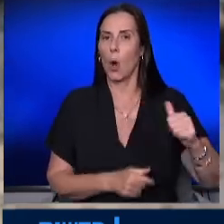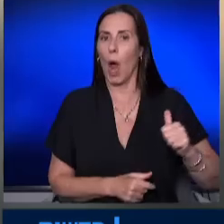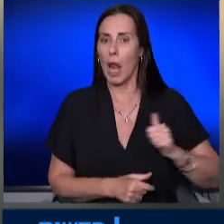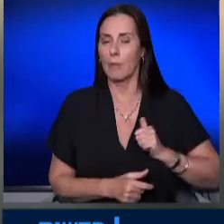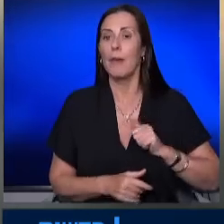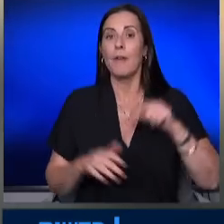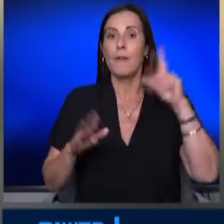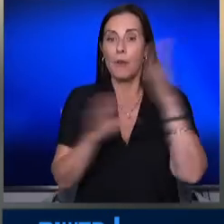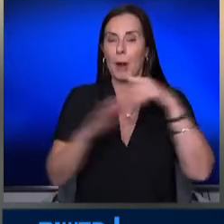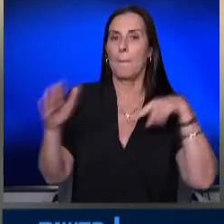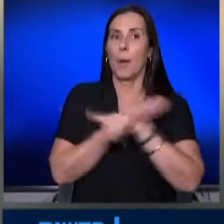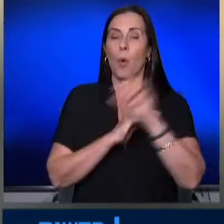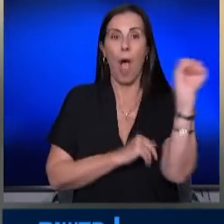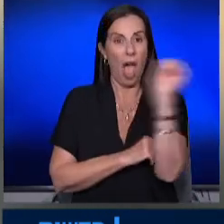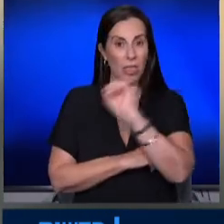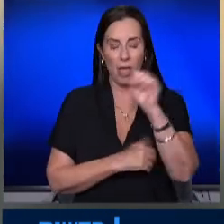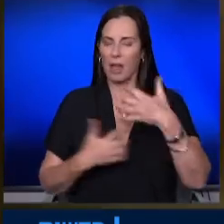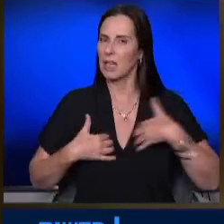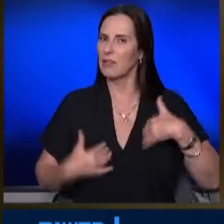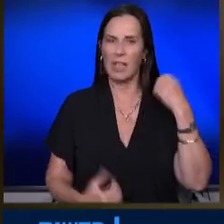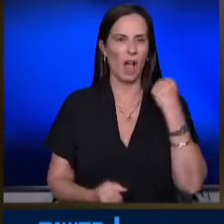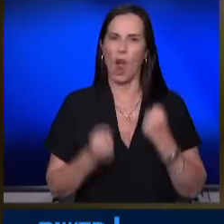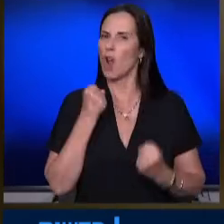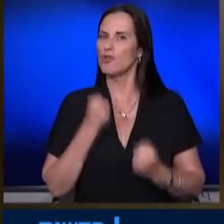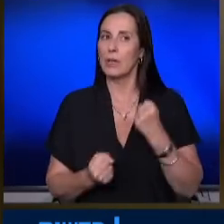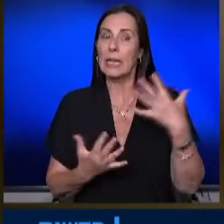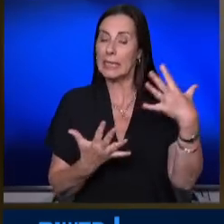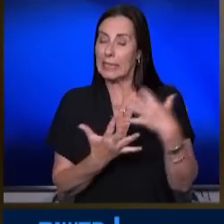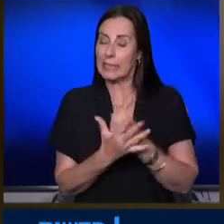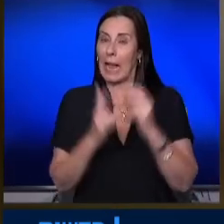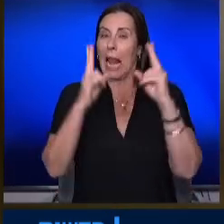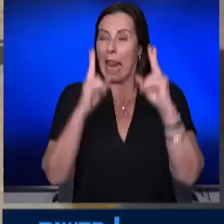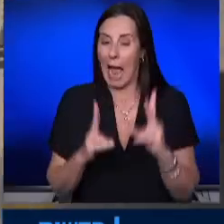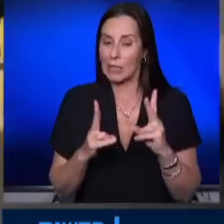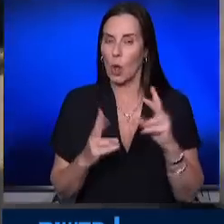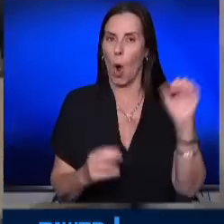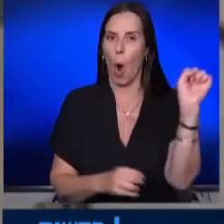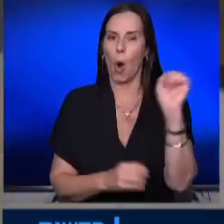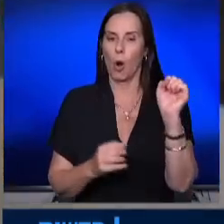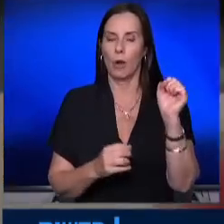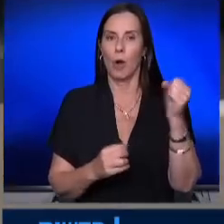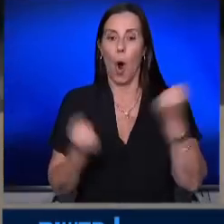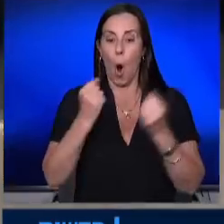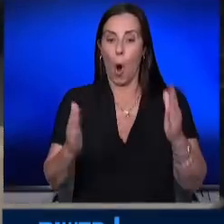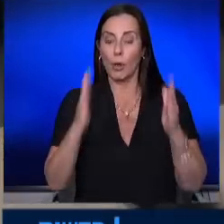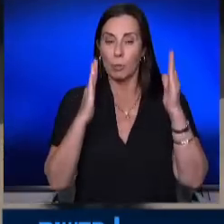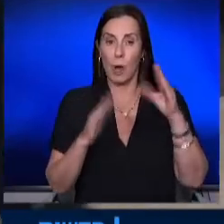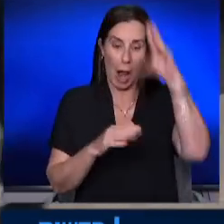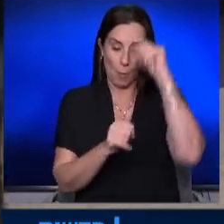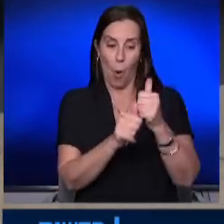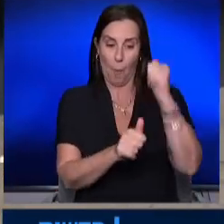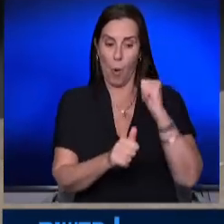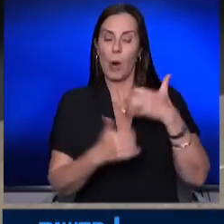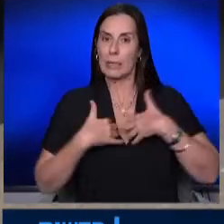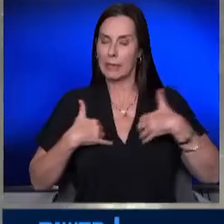את המחבלים. נהג האוטובוס שנפגע קשה מהירי הצליח לבלום ולעצור בשוליים. מלווה הנסיעה שישב לידו נפצע